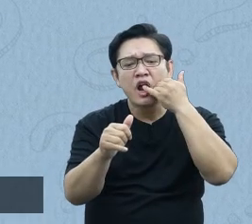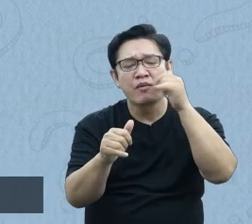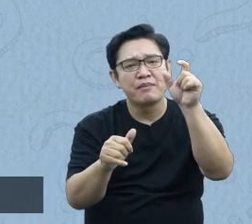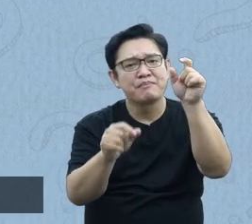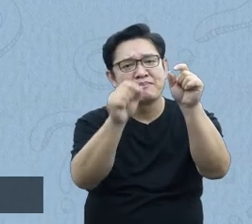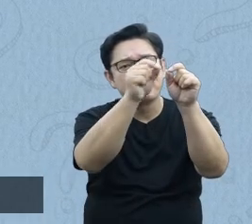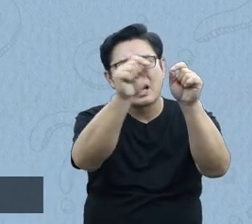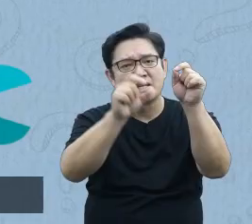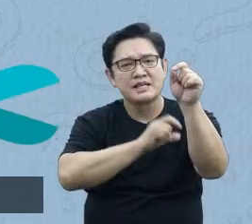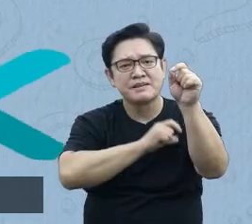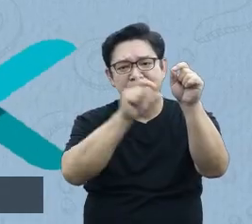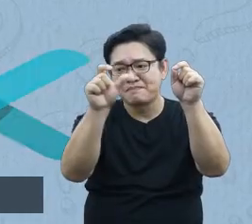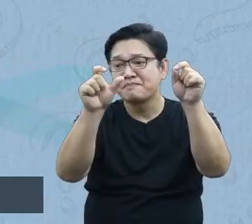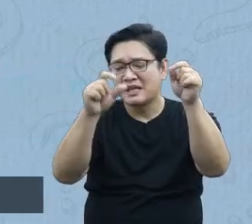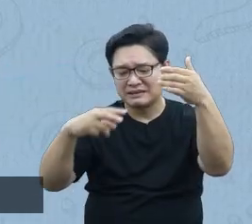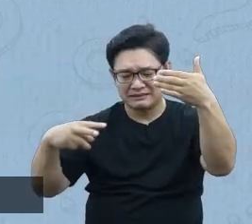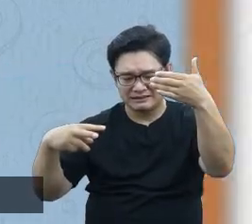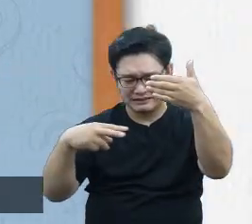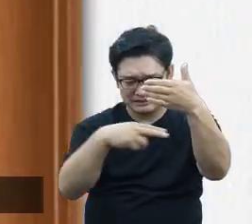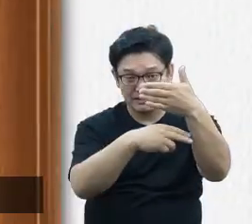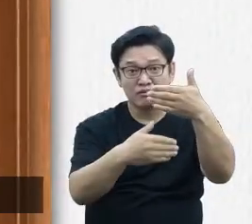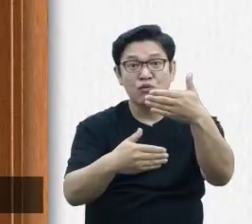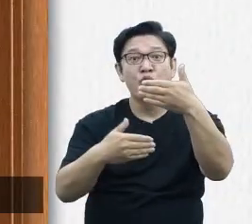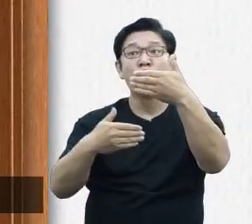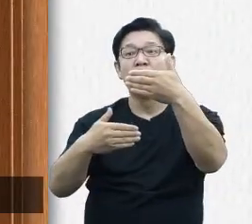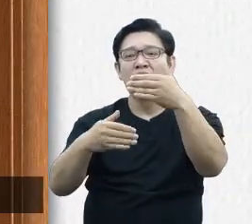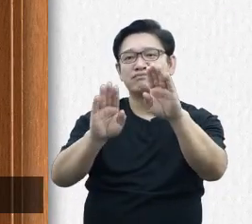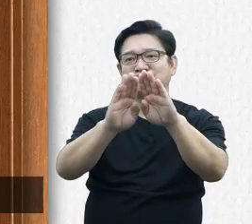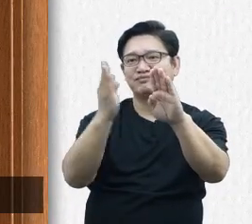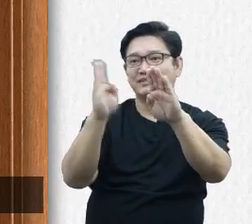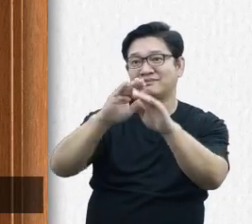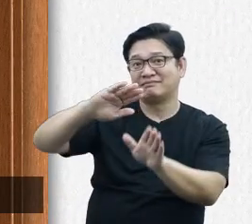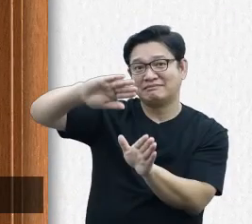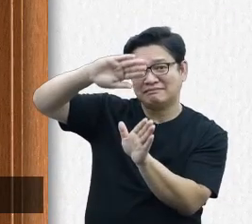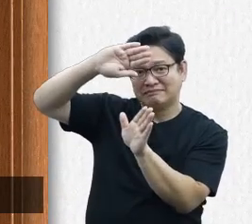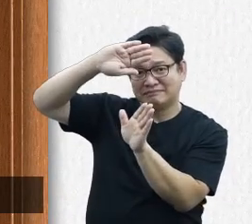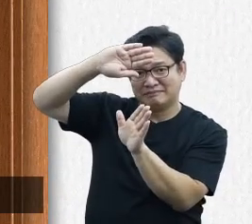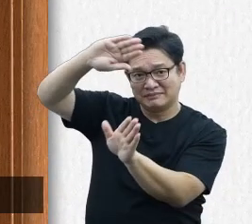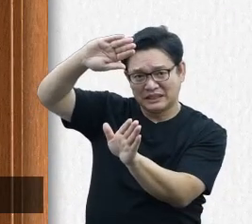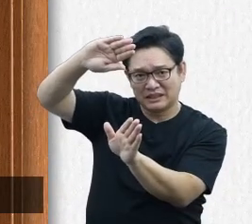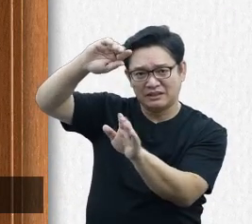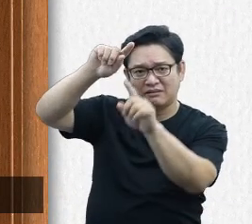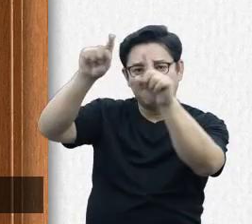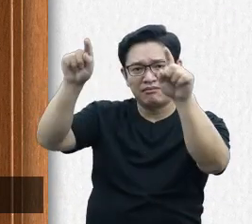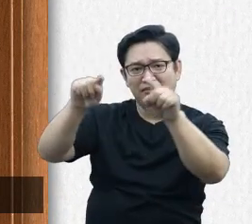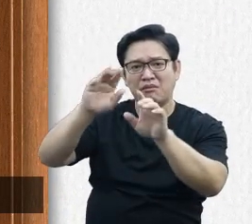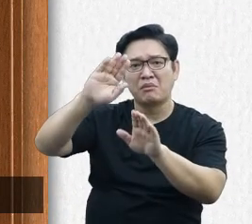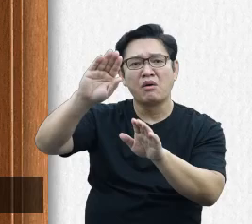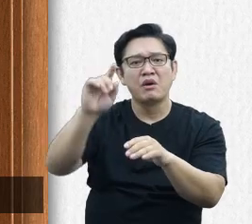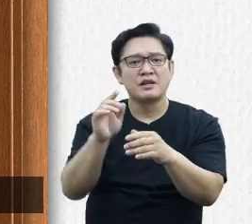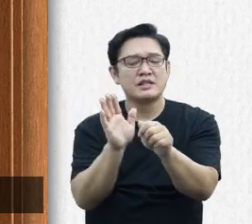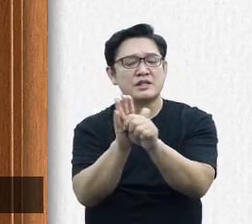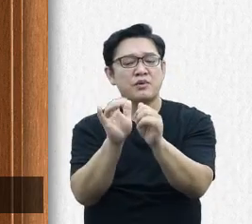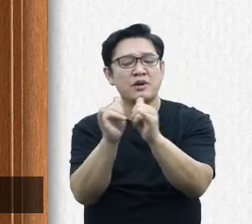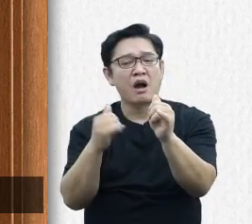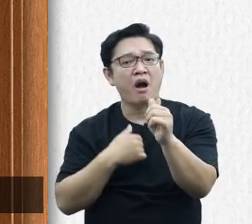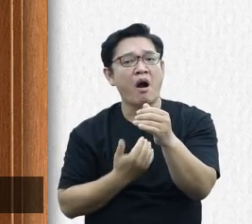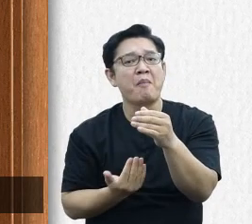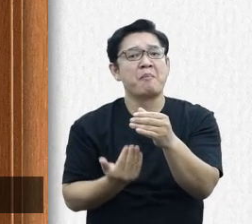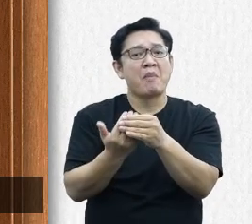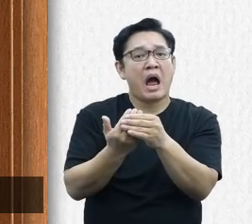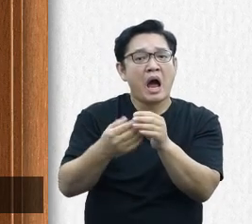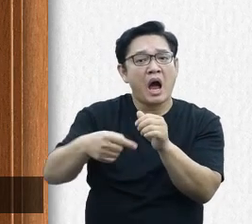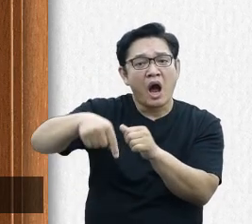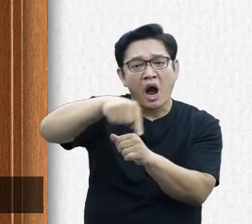연락망을 작성한 후 잘라서 현관문 안쪽 등 집안 잘 보이는 곳에 붙여주세요. 지원자는